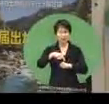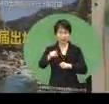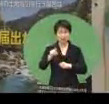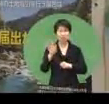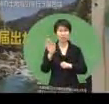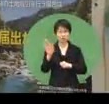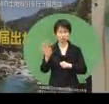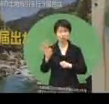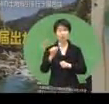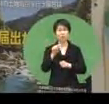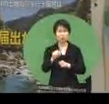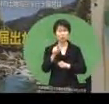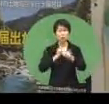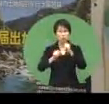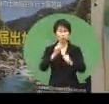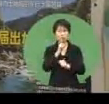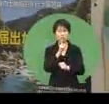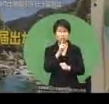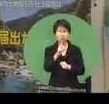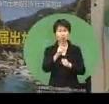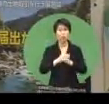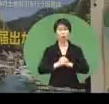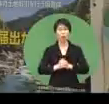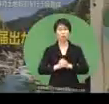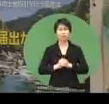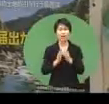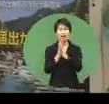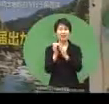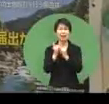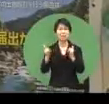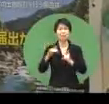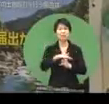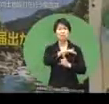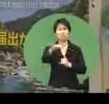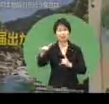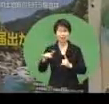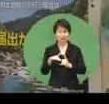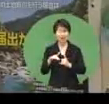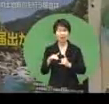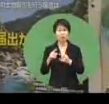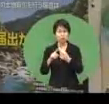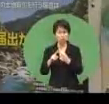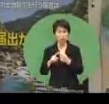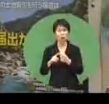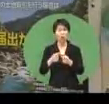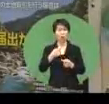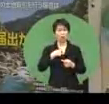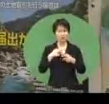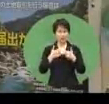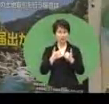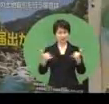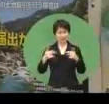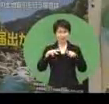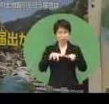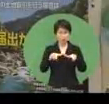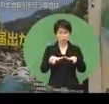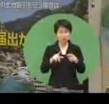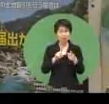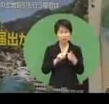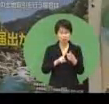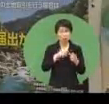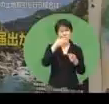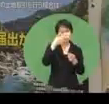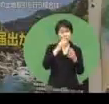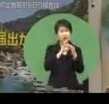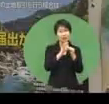けれども、その取り組みというのは県民の皆様との私ども行政機関と、あと食品関